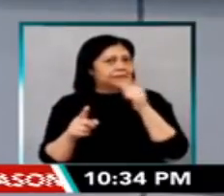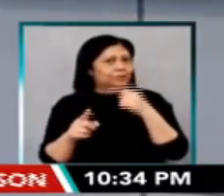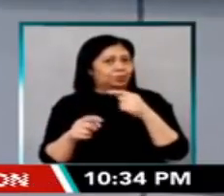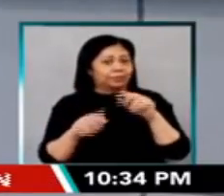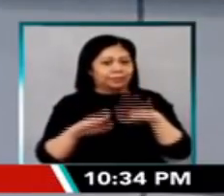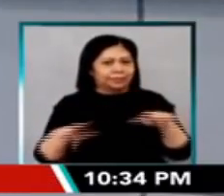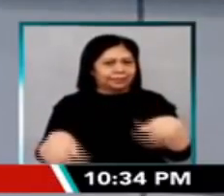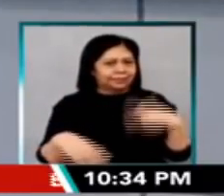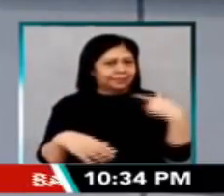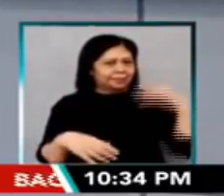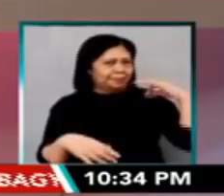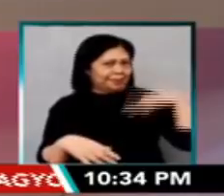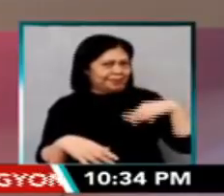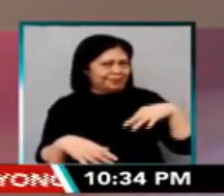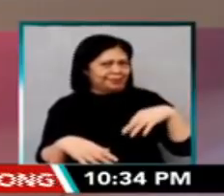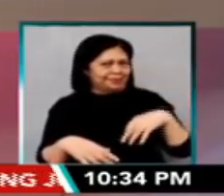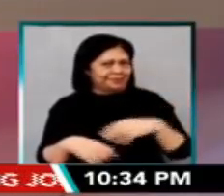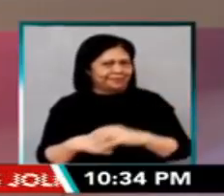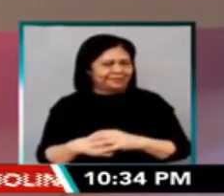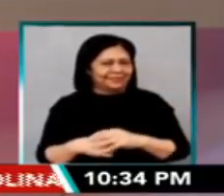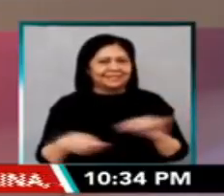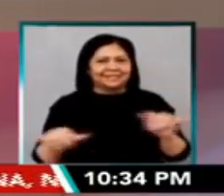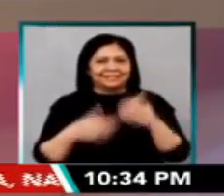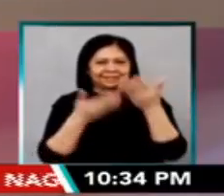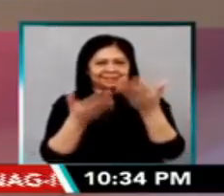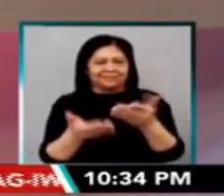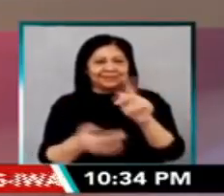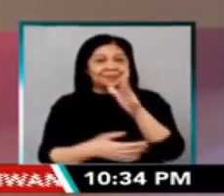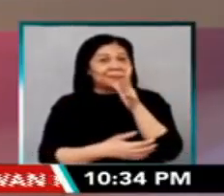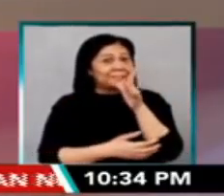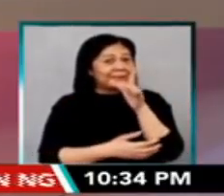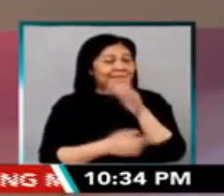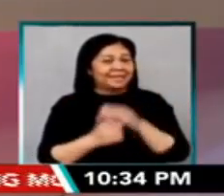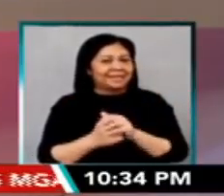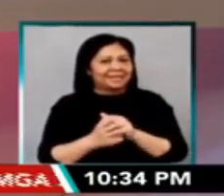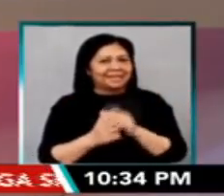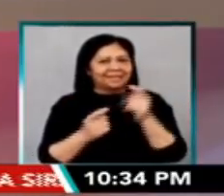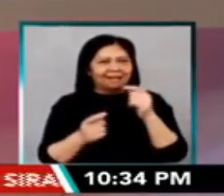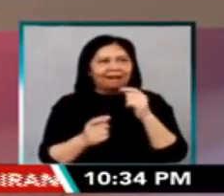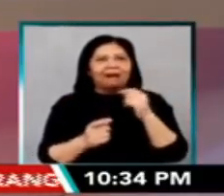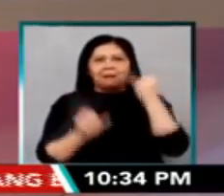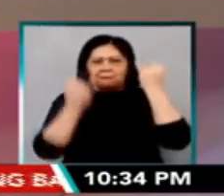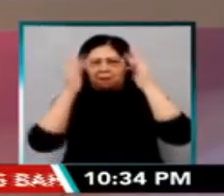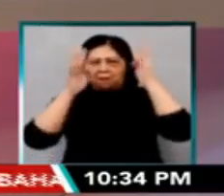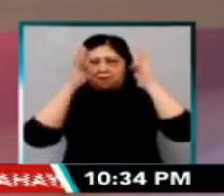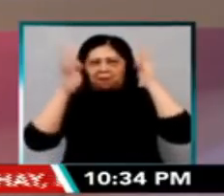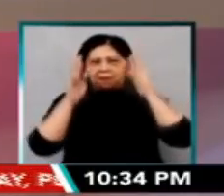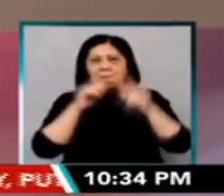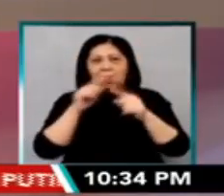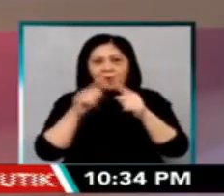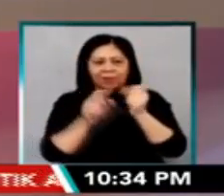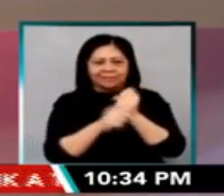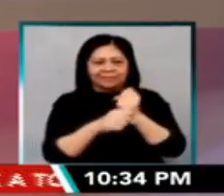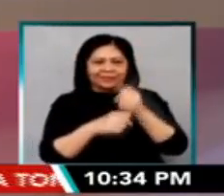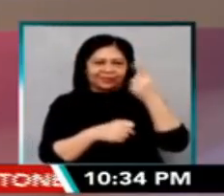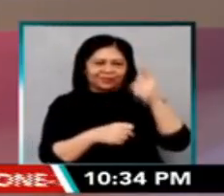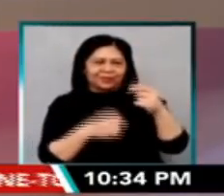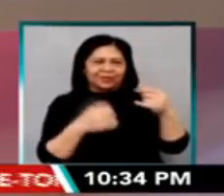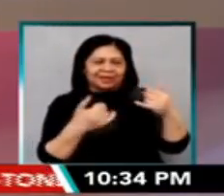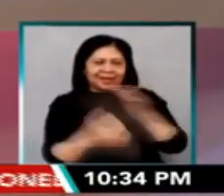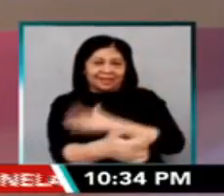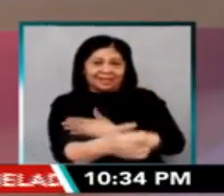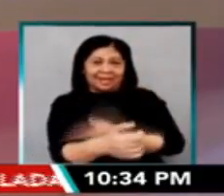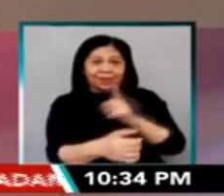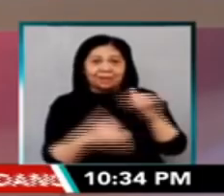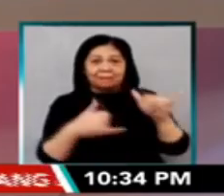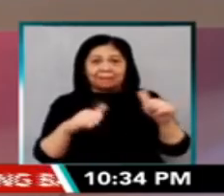nakikinabang dyan, ha? Gaya na lamang ng isang mommy na lumabas ang pagiging malikhain ng gawan niya ng play kitchen ng anak gamit ang mga